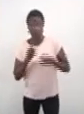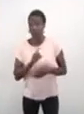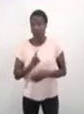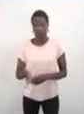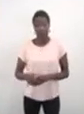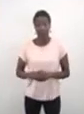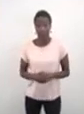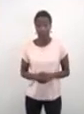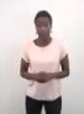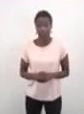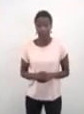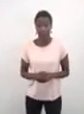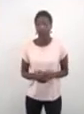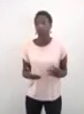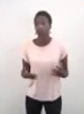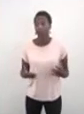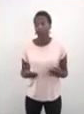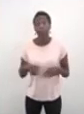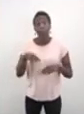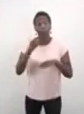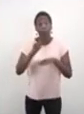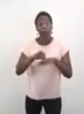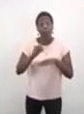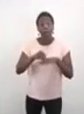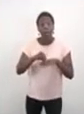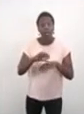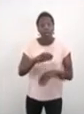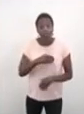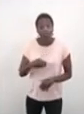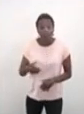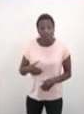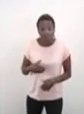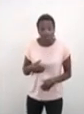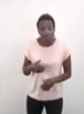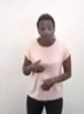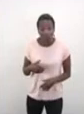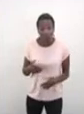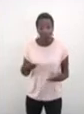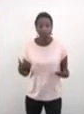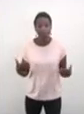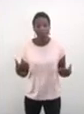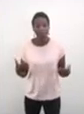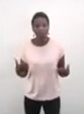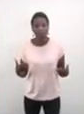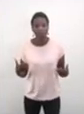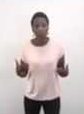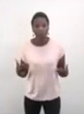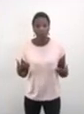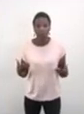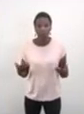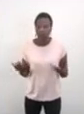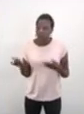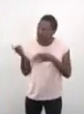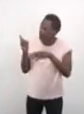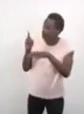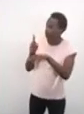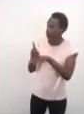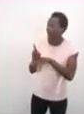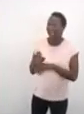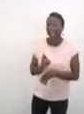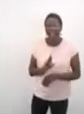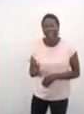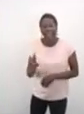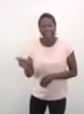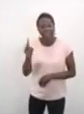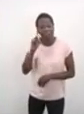que de très rares conseils municipaux sans que vous ayez trouvé la possibilité de vous immiscer à travers une délibération pour aborder